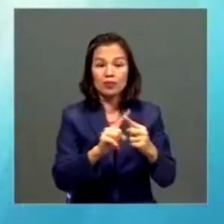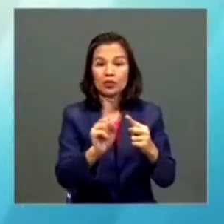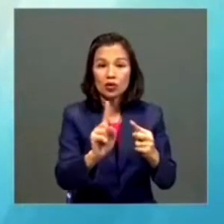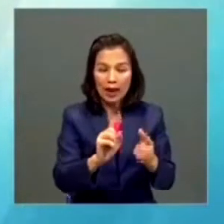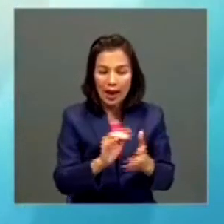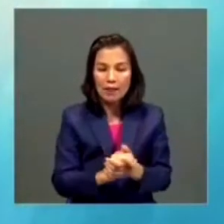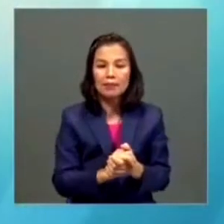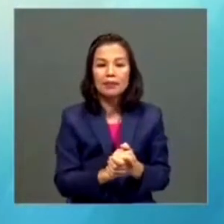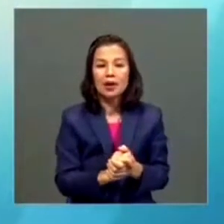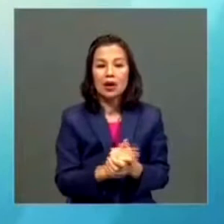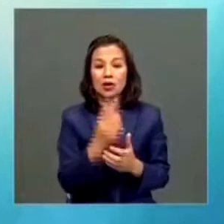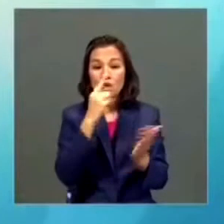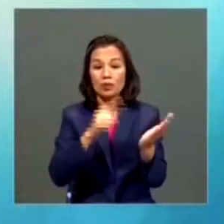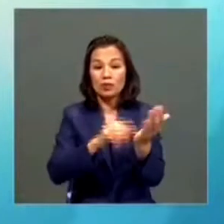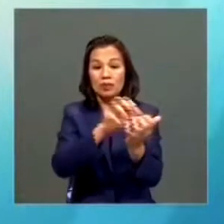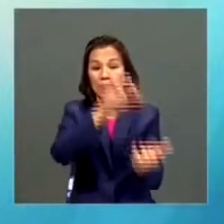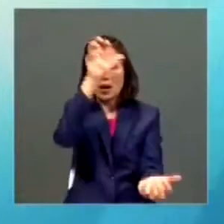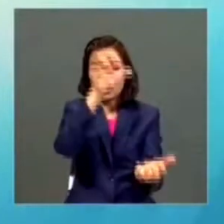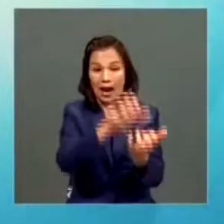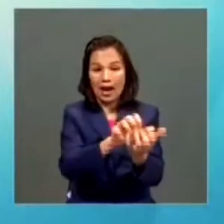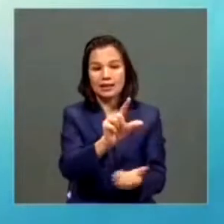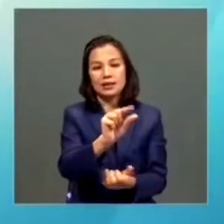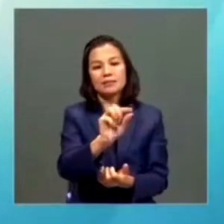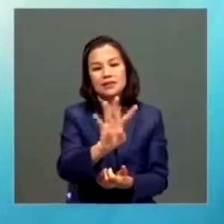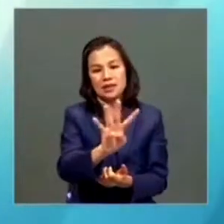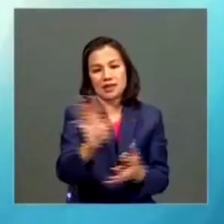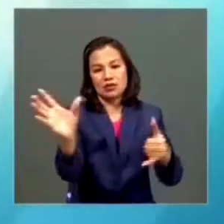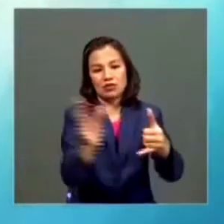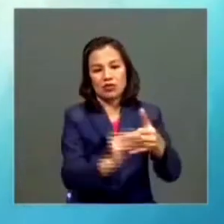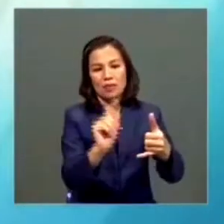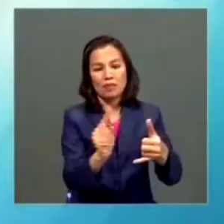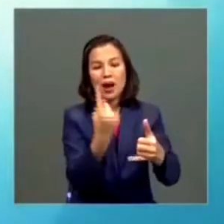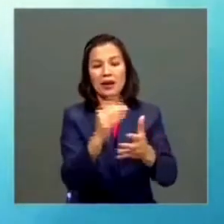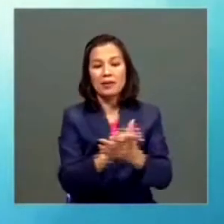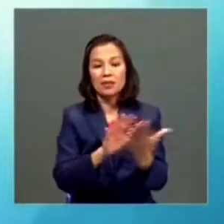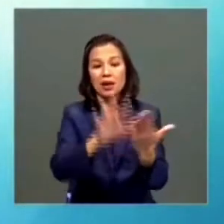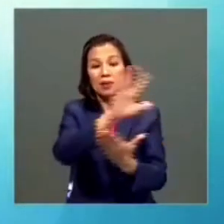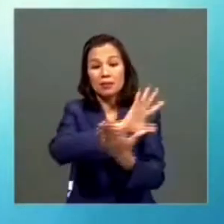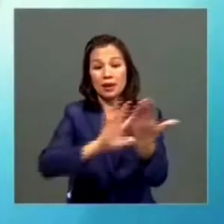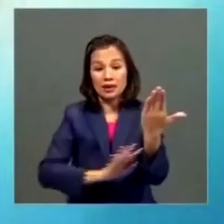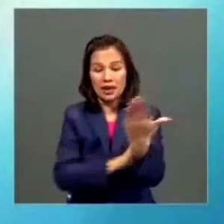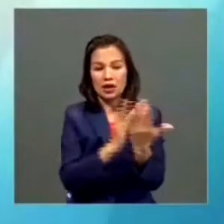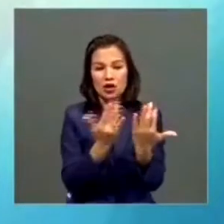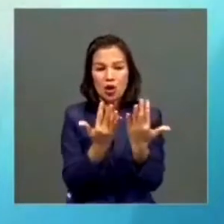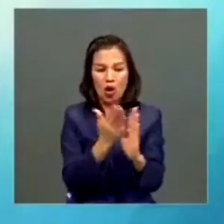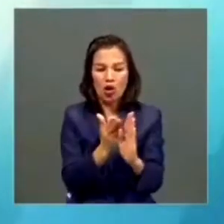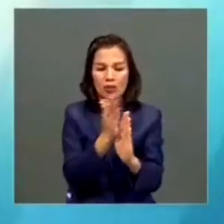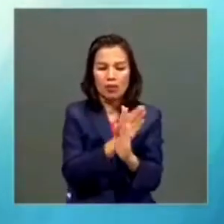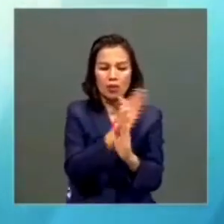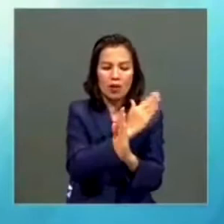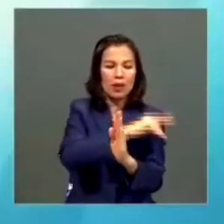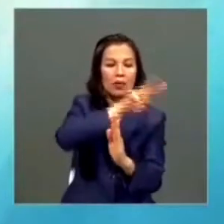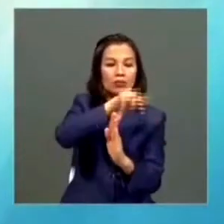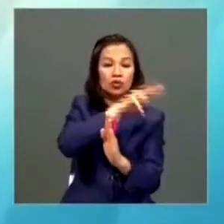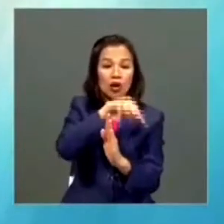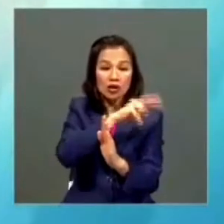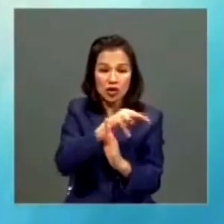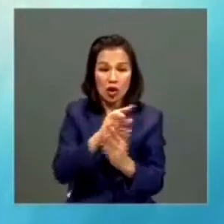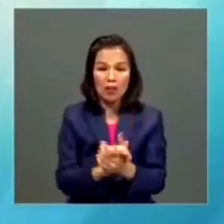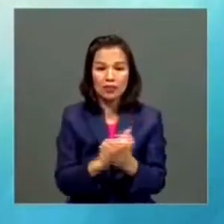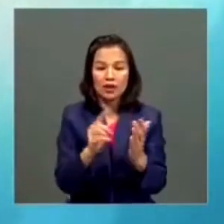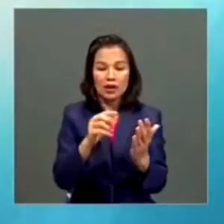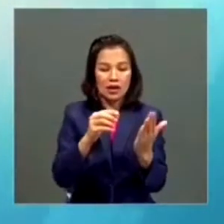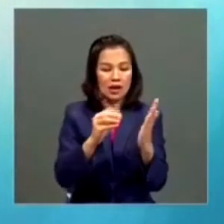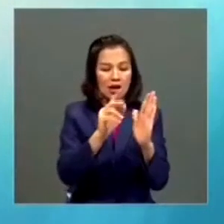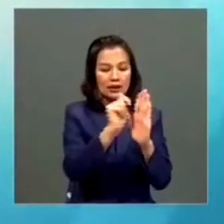ะได้ทราบกันอยู่แล้วสมุทรปราการ24นะครับการติดเชื้อในประเทศที่รอการสอบสวนอีกนะครับตาก1สิงห์บุ